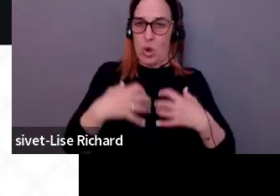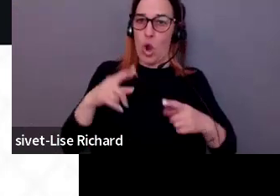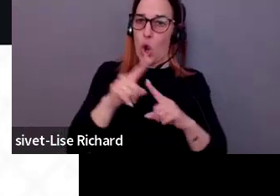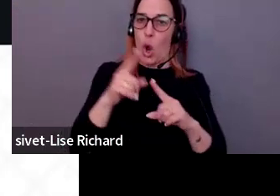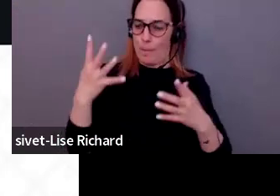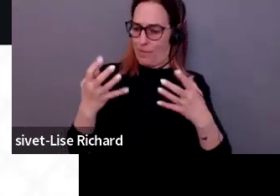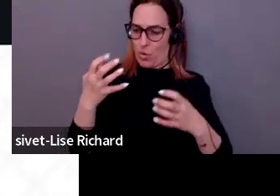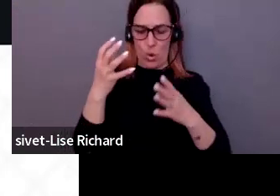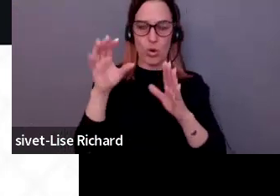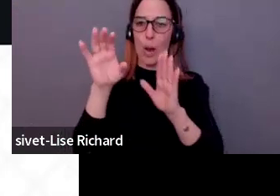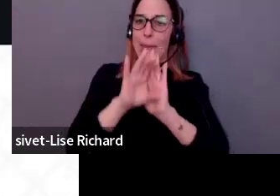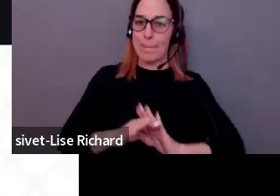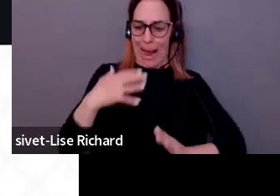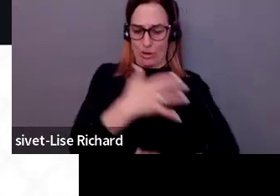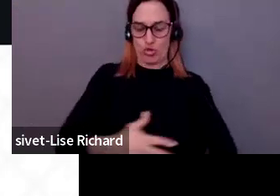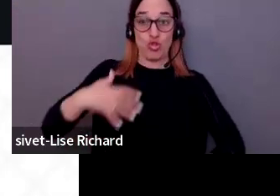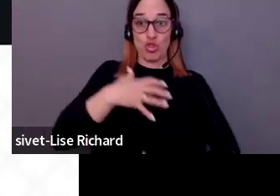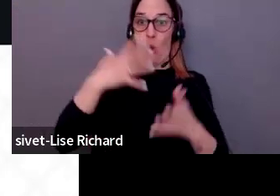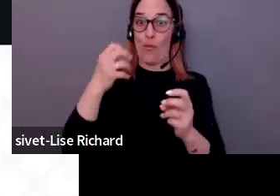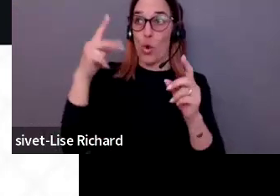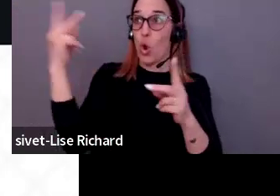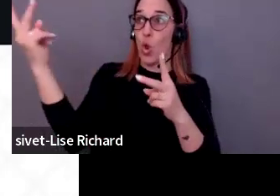essayer d'amener le regard vers le haut.